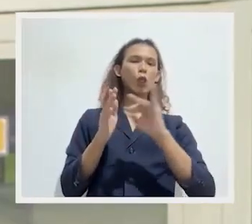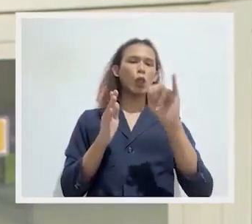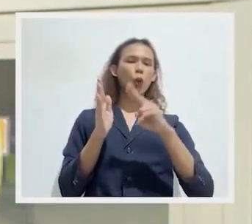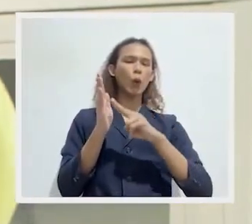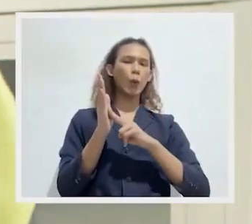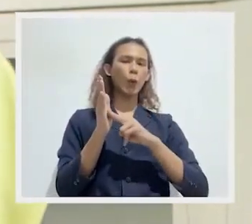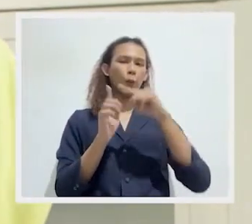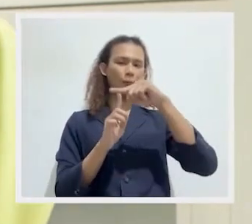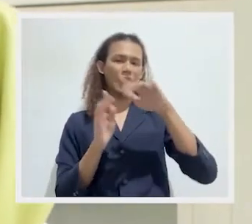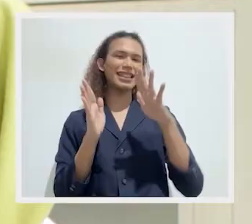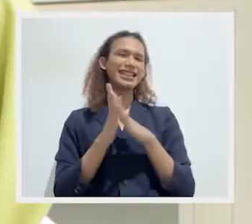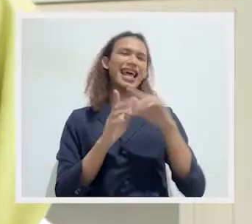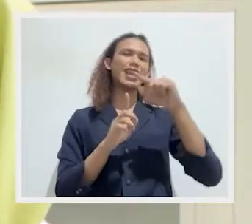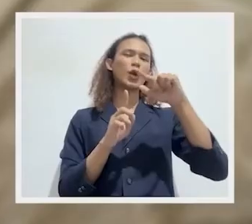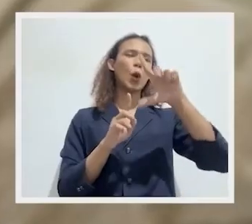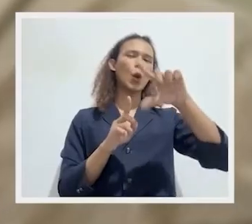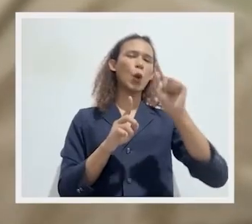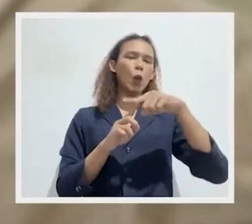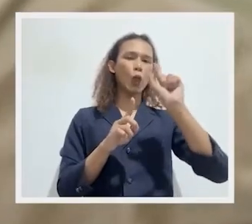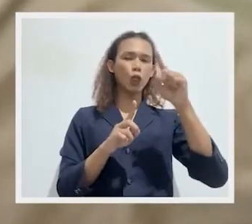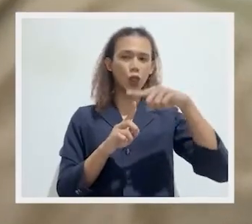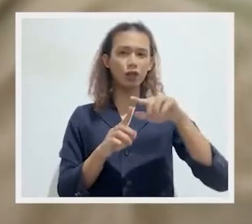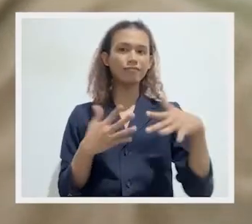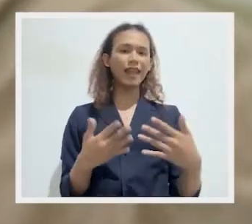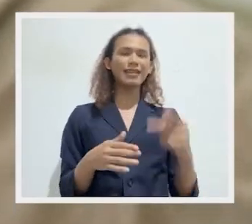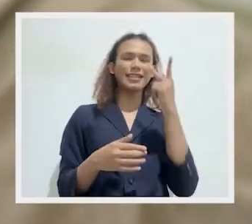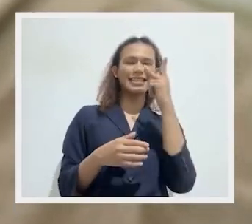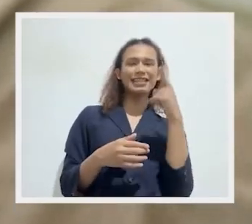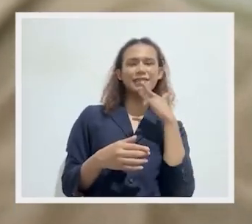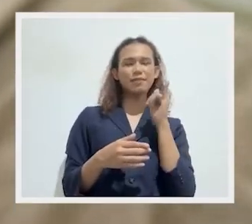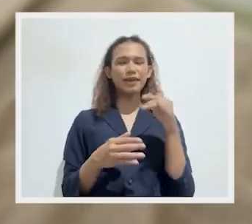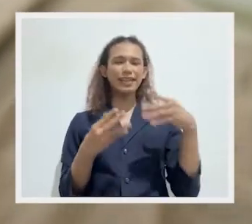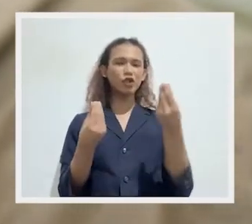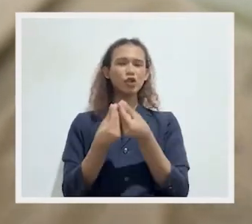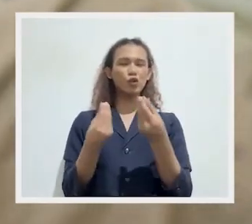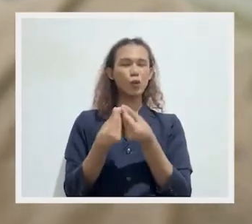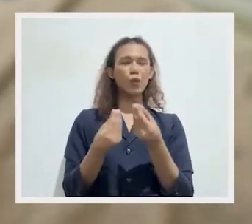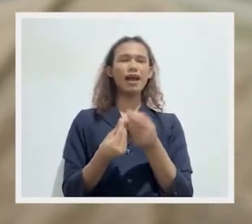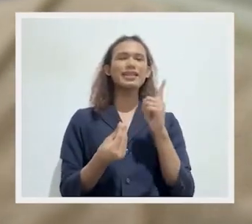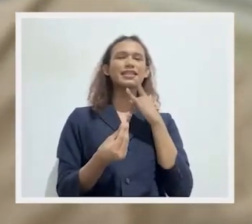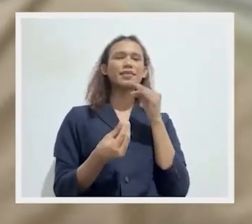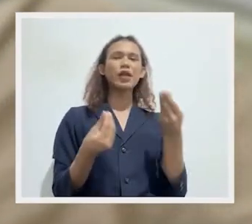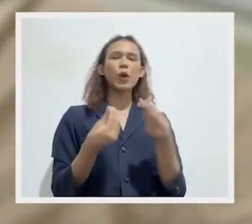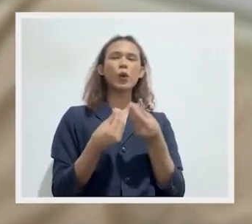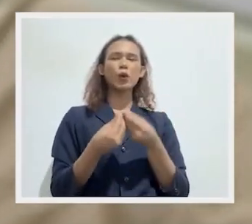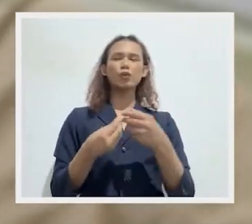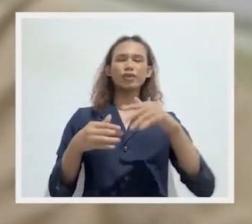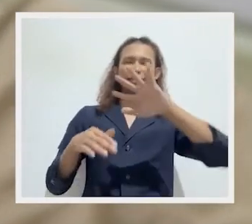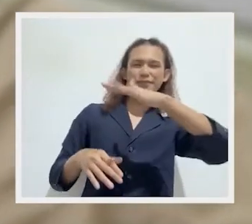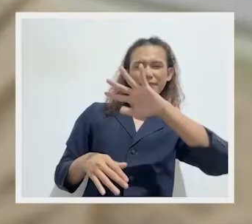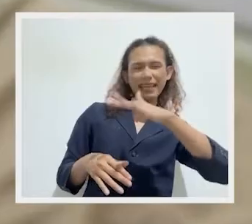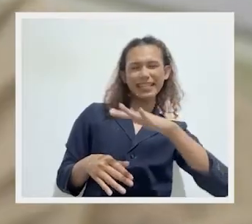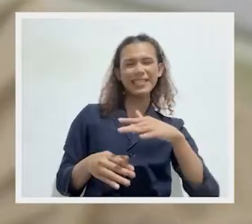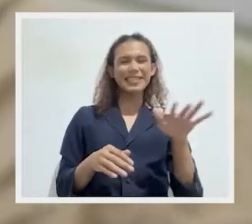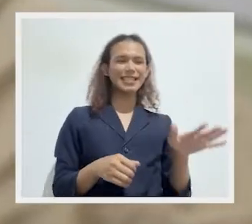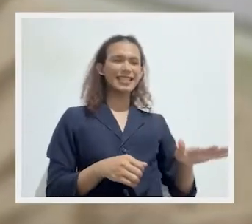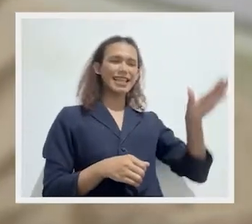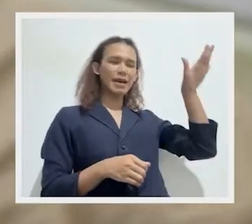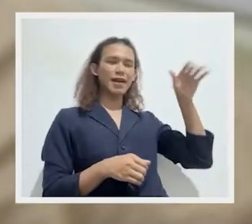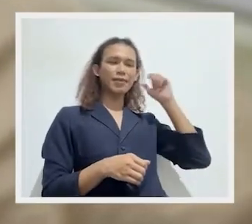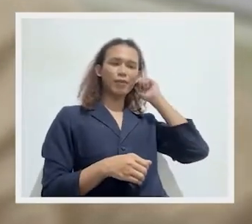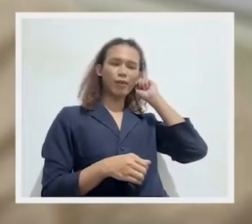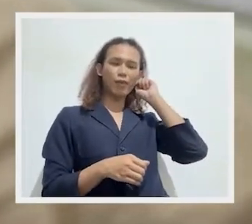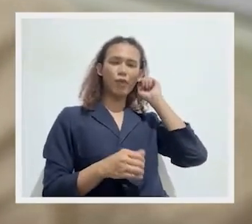hingga atas tempurung lutut. Kemudian, lakukan perhitungan dengan konversi menggunakan rumus prediksi pengukuran tinggi